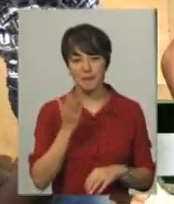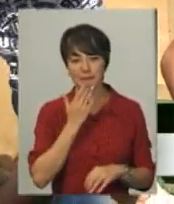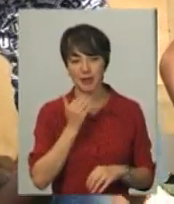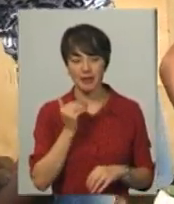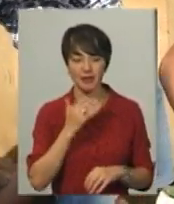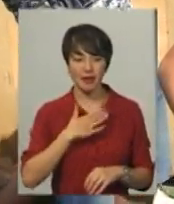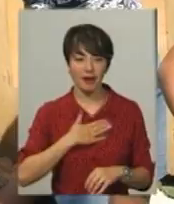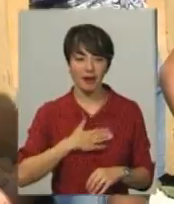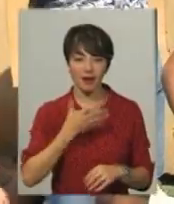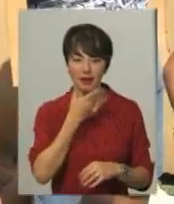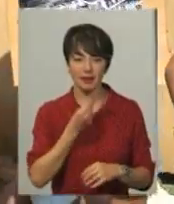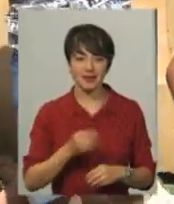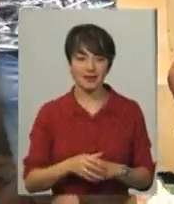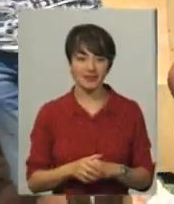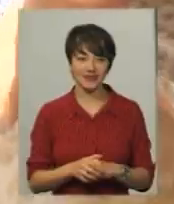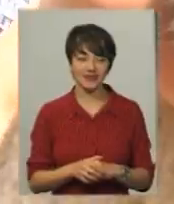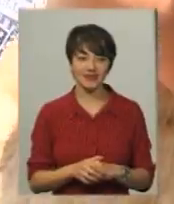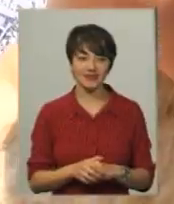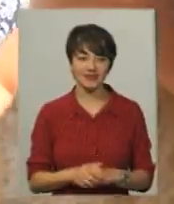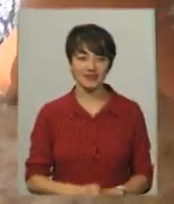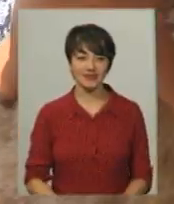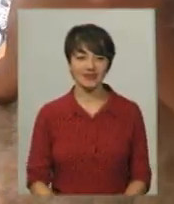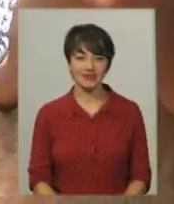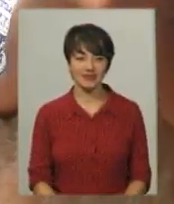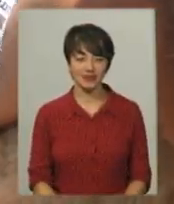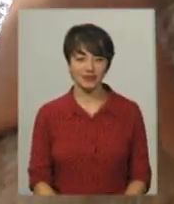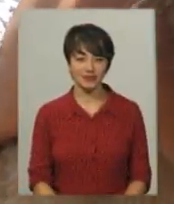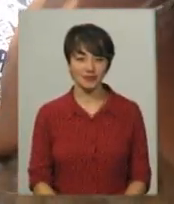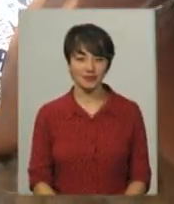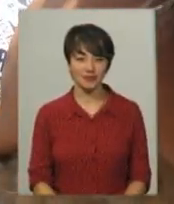гарний. Катерина Шевчук, Олександр Горішевський. Новини.